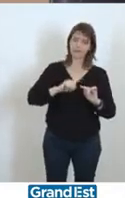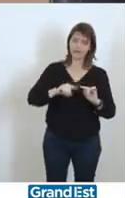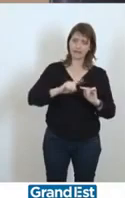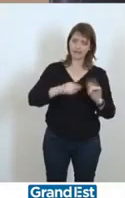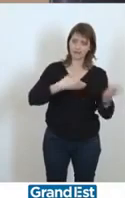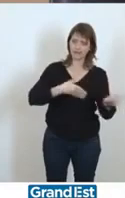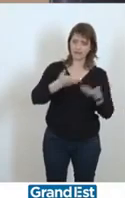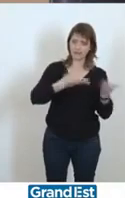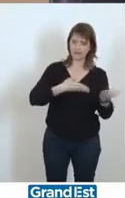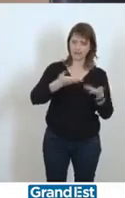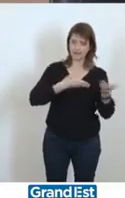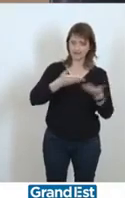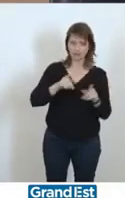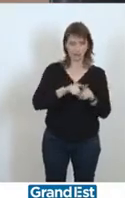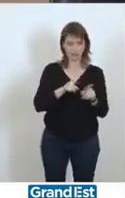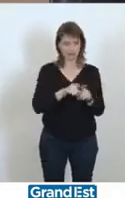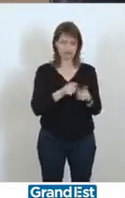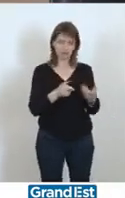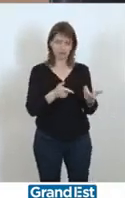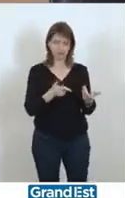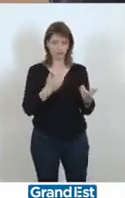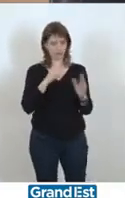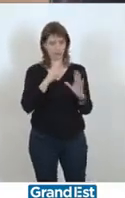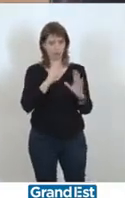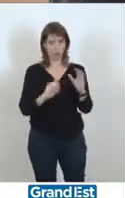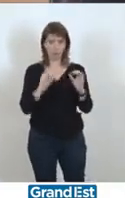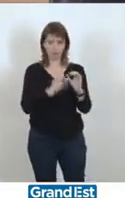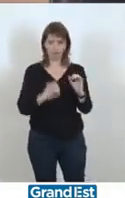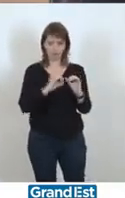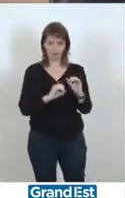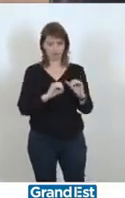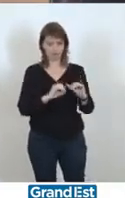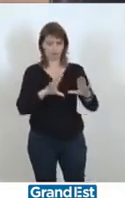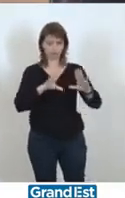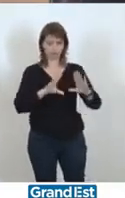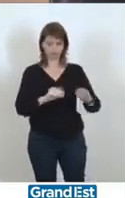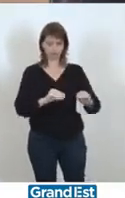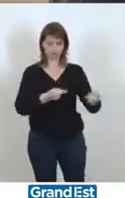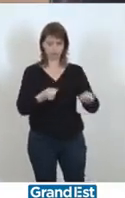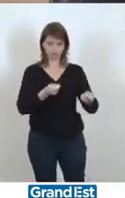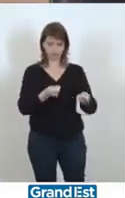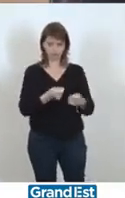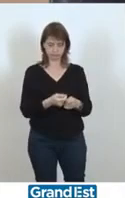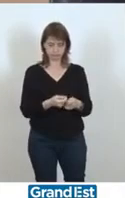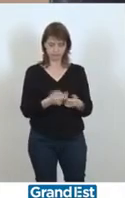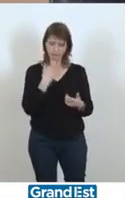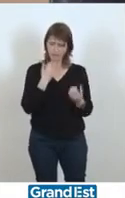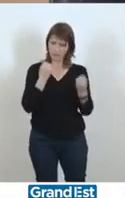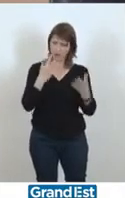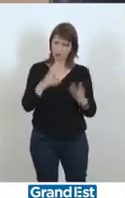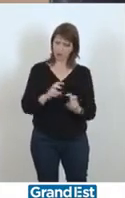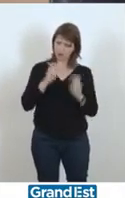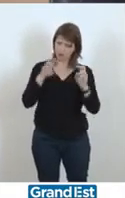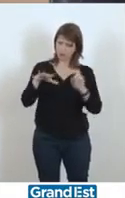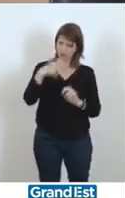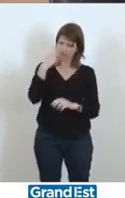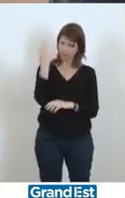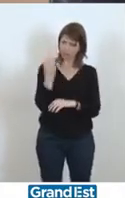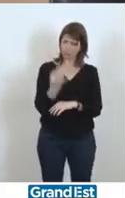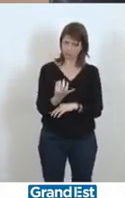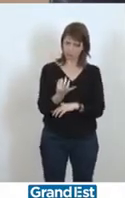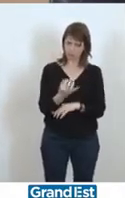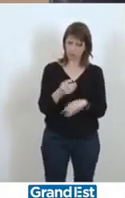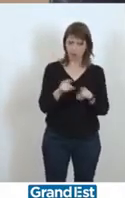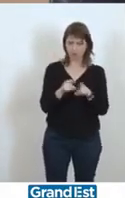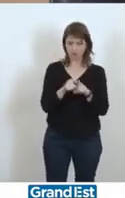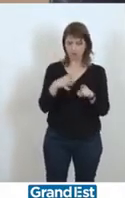fonctionnement que l'opérateur ferroviaire devra mettre en œuvre. Augmenter l'offre de transport de 15% et immobiliser quotidiennement une rame